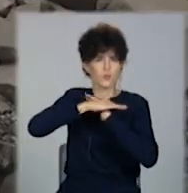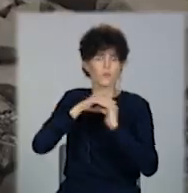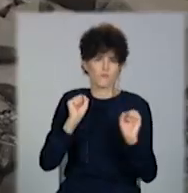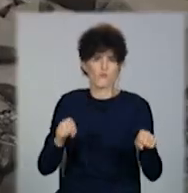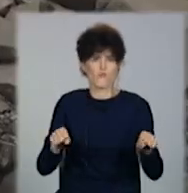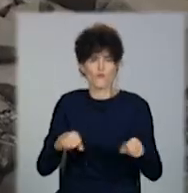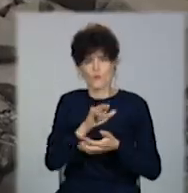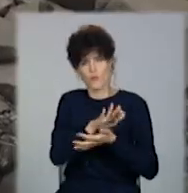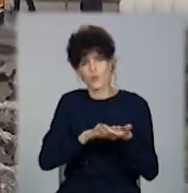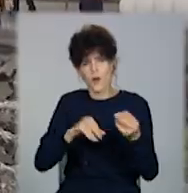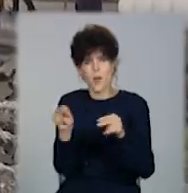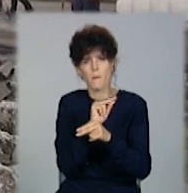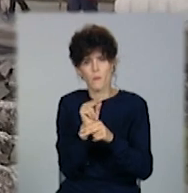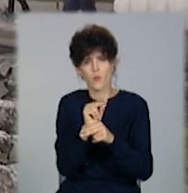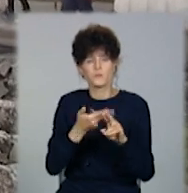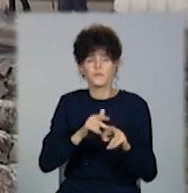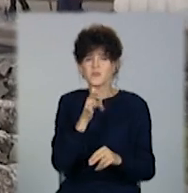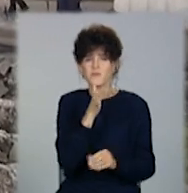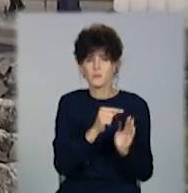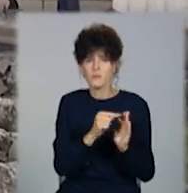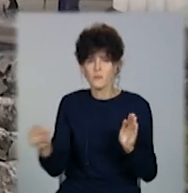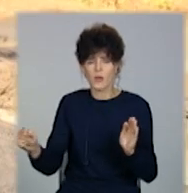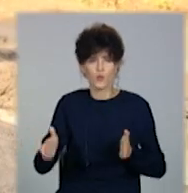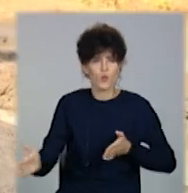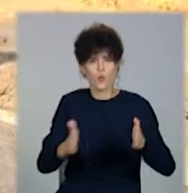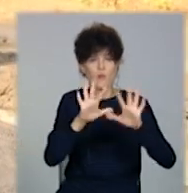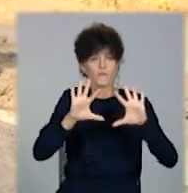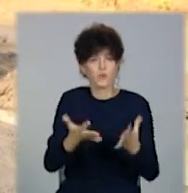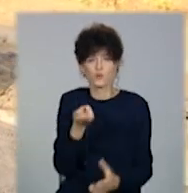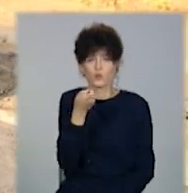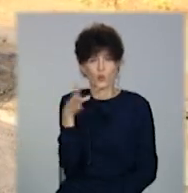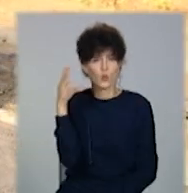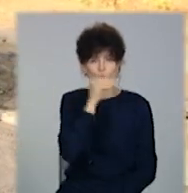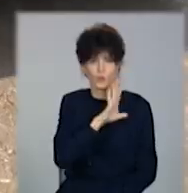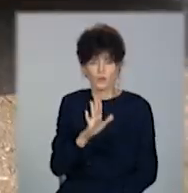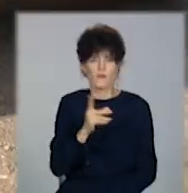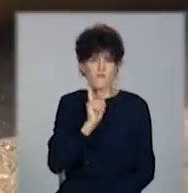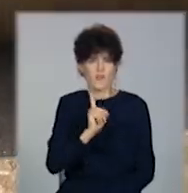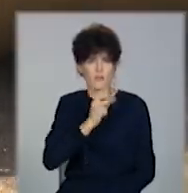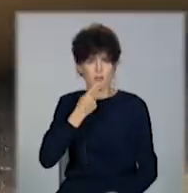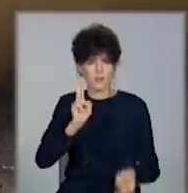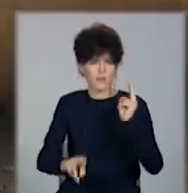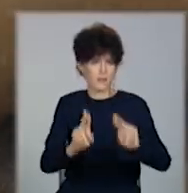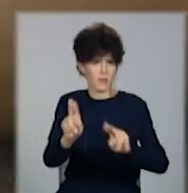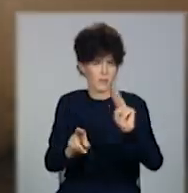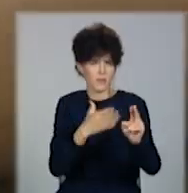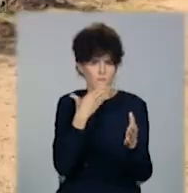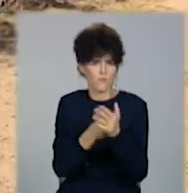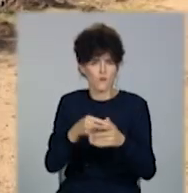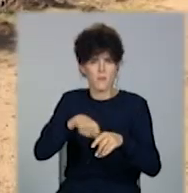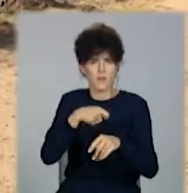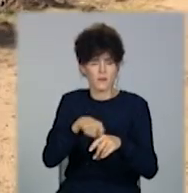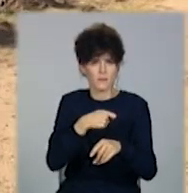в міськраді запевнили, частину дороги, яку не встигнуть відремонтувати, місцеві комунальники підлатають своїми силами.